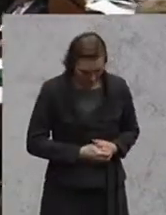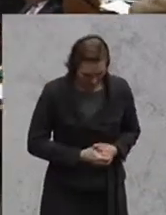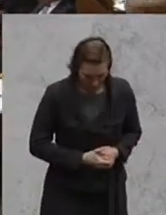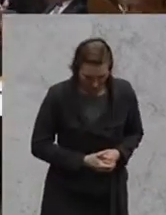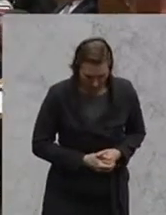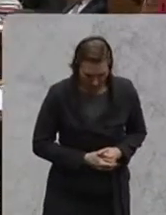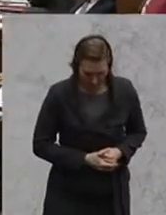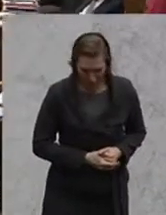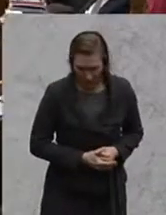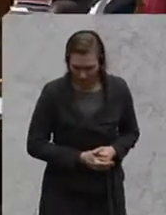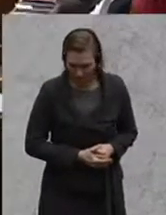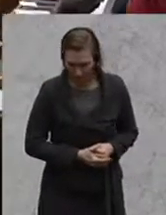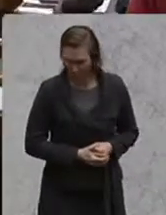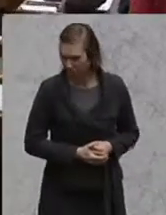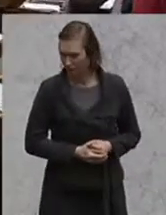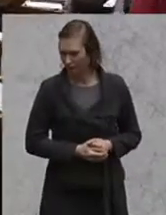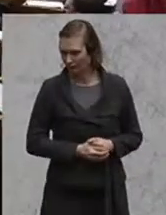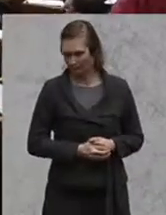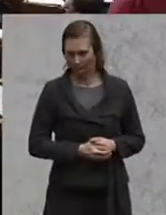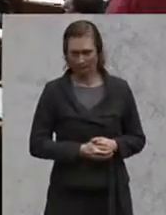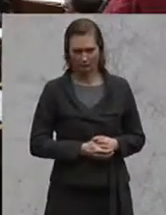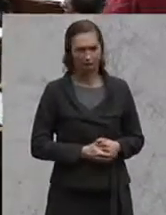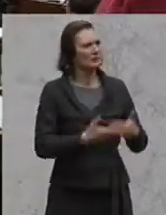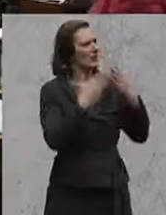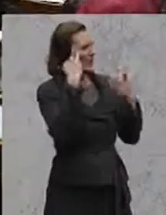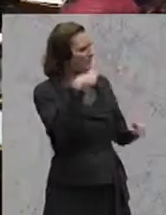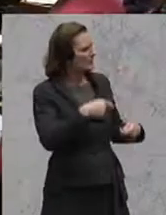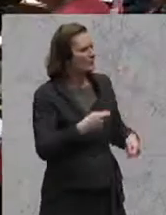ist insofern sehr interessant, weil es ja große Kritik an